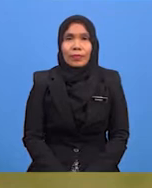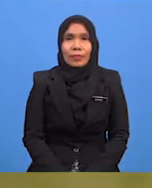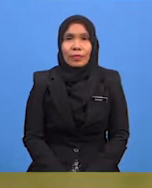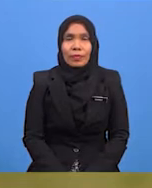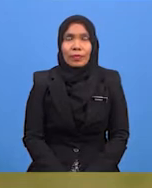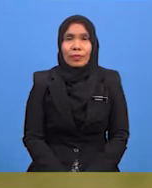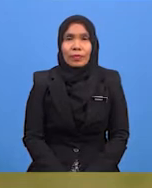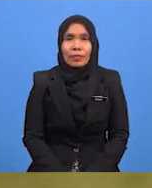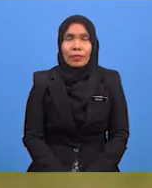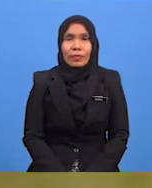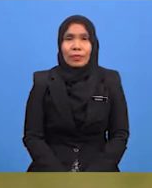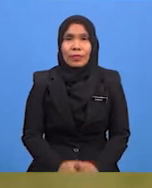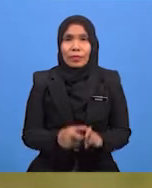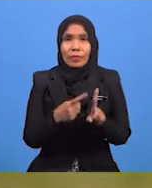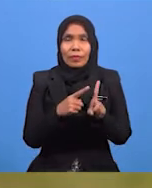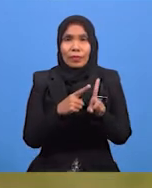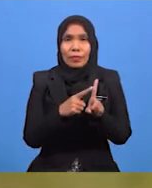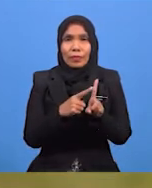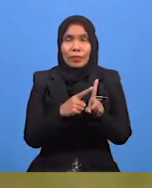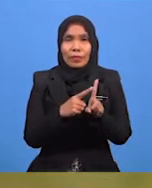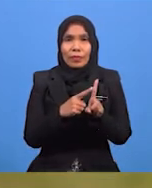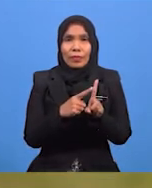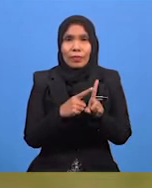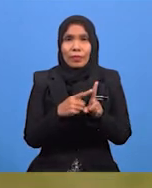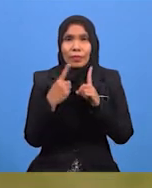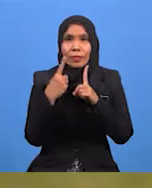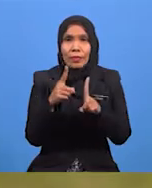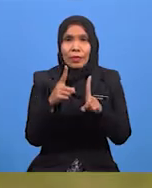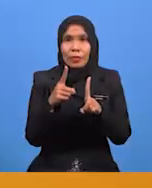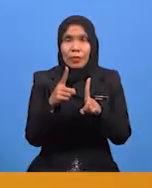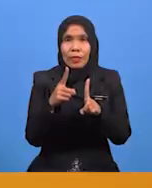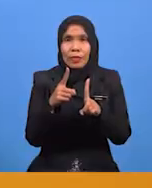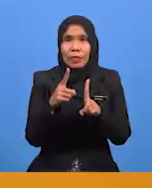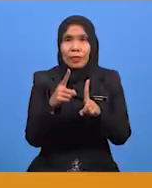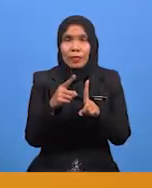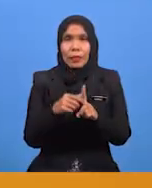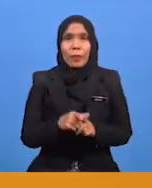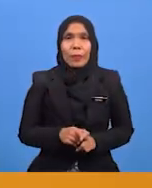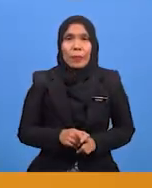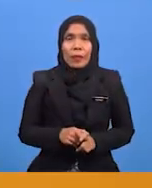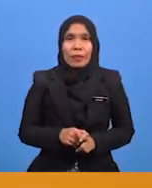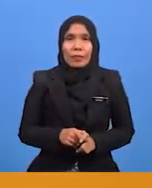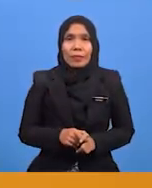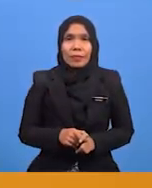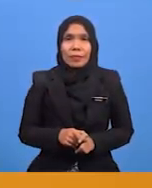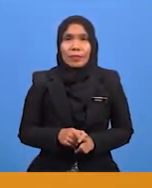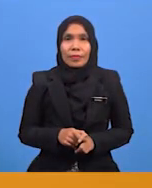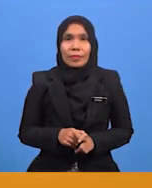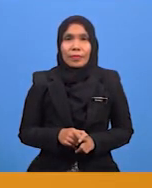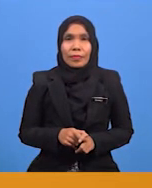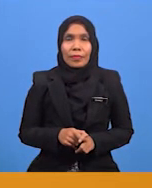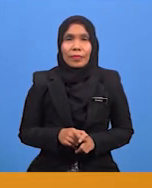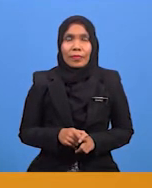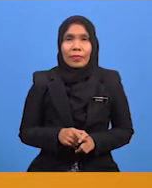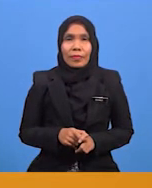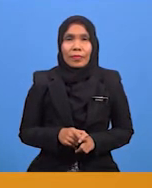penyajak melalui petikan sajak di atas? Jawapan yang harus kamu berikan ialah menerusi